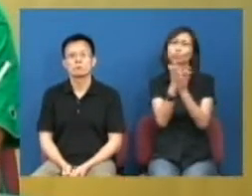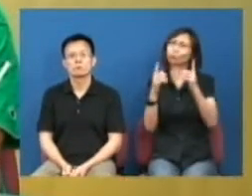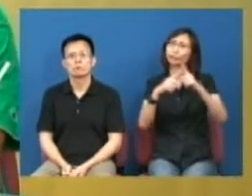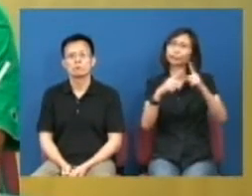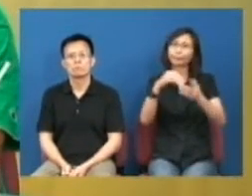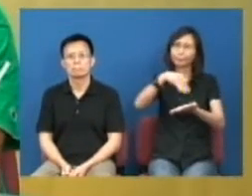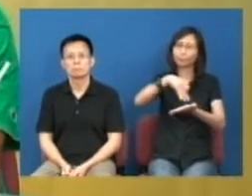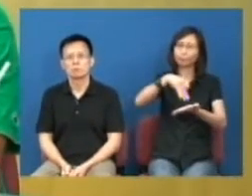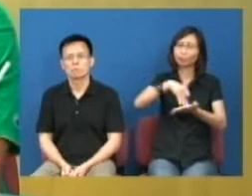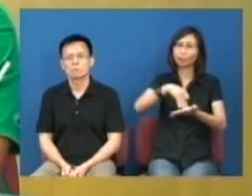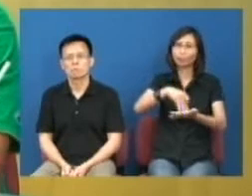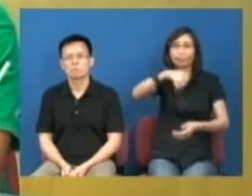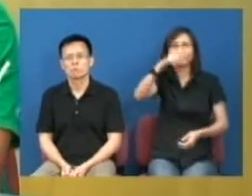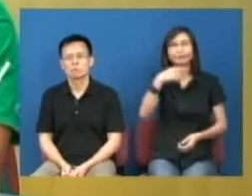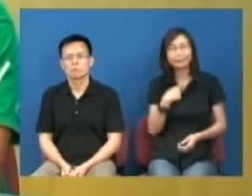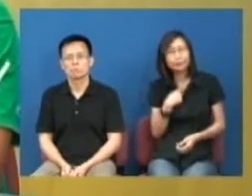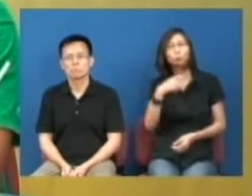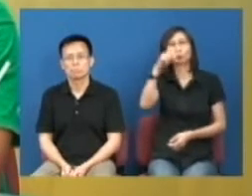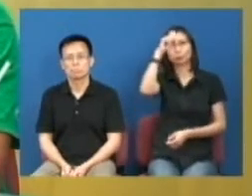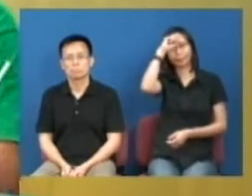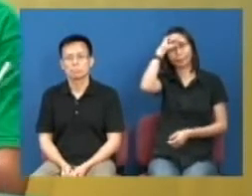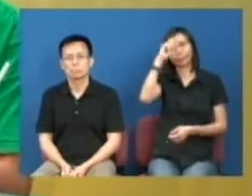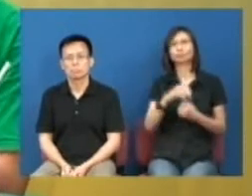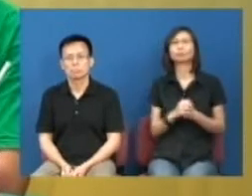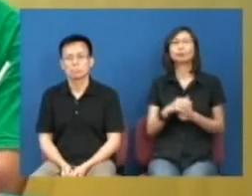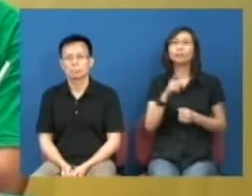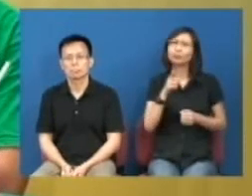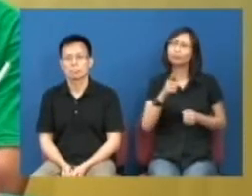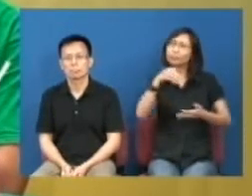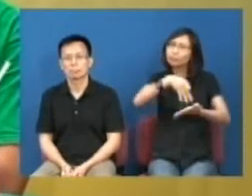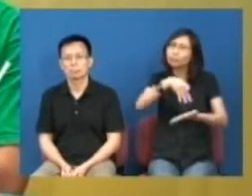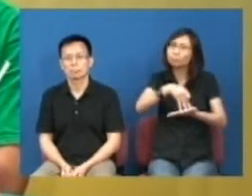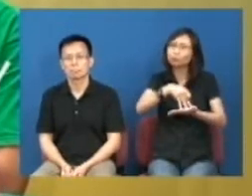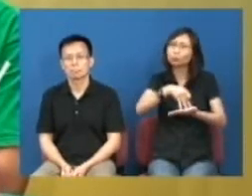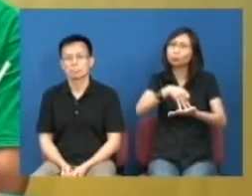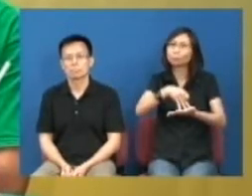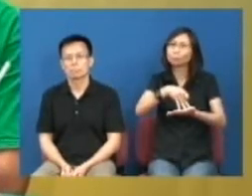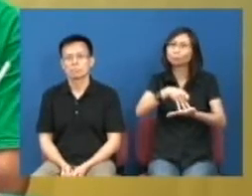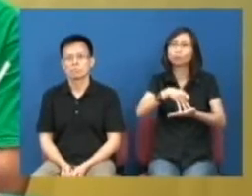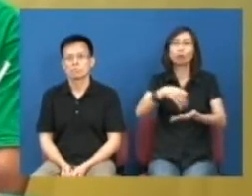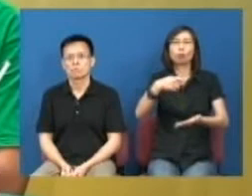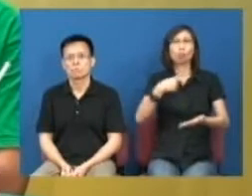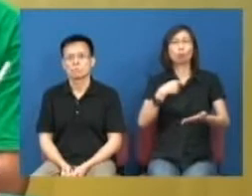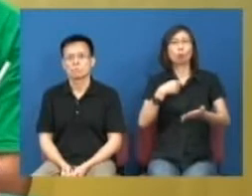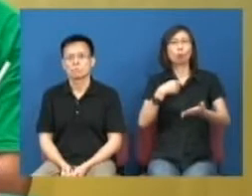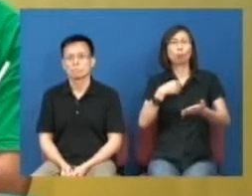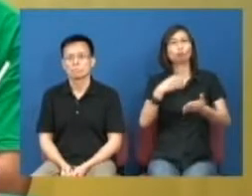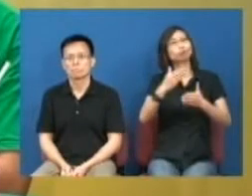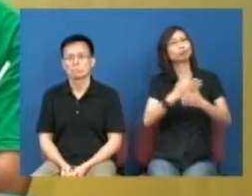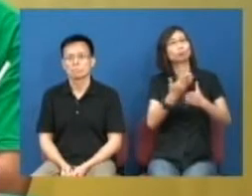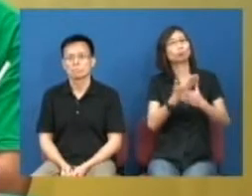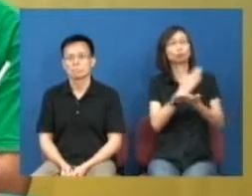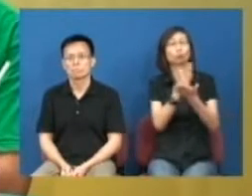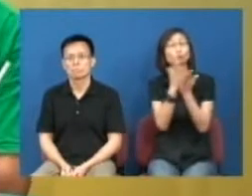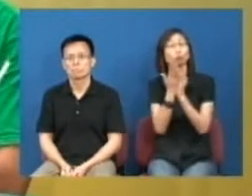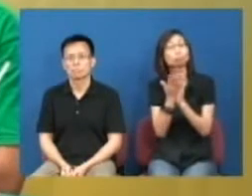有一樣嘢要記住嘅就係話，既然你參與嘅話，就算我。因為某些原因，譬如可能警方的阻